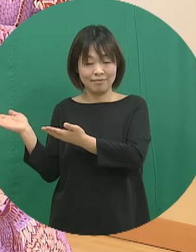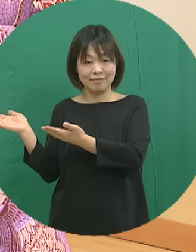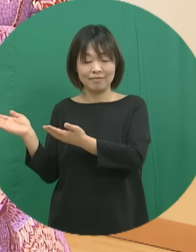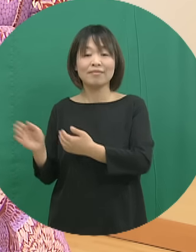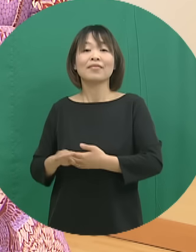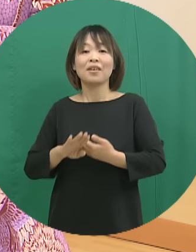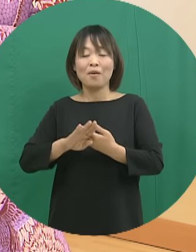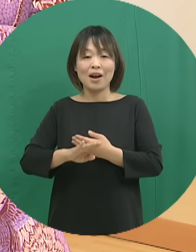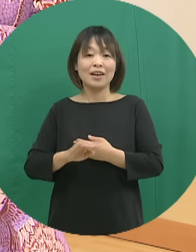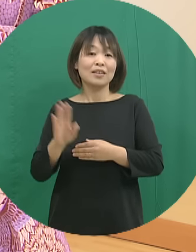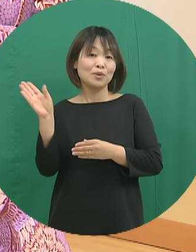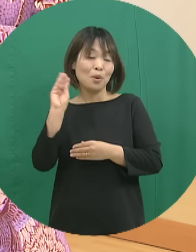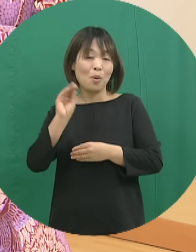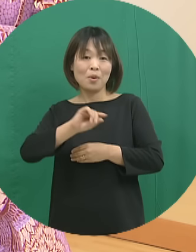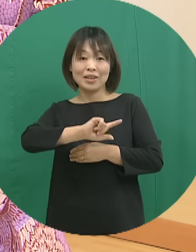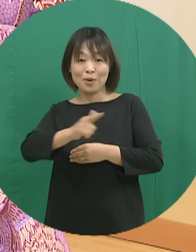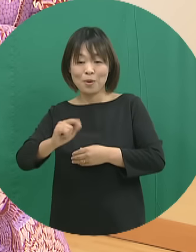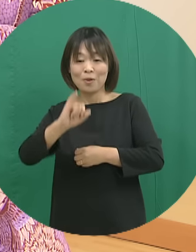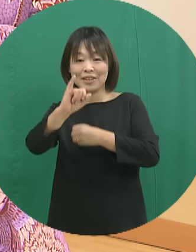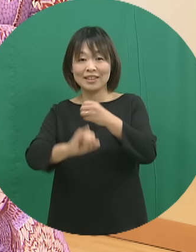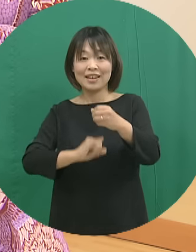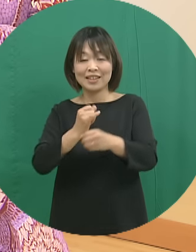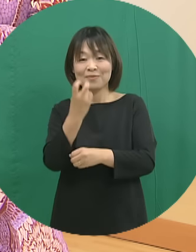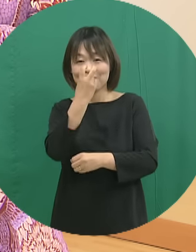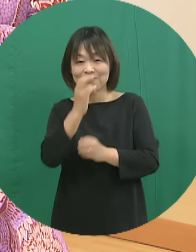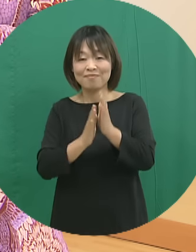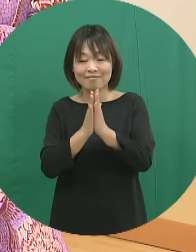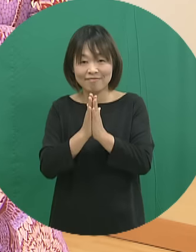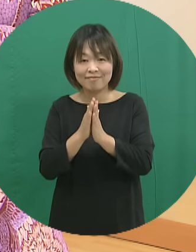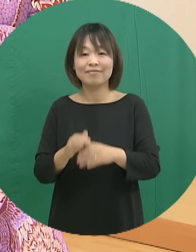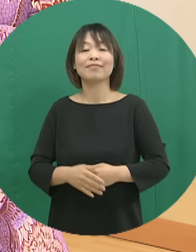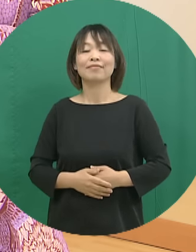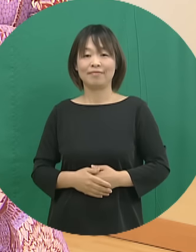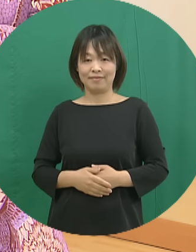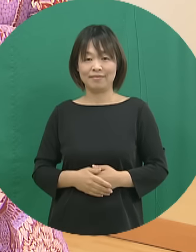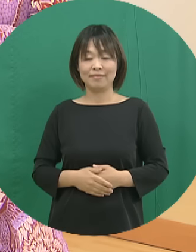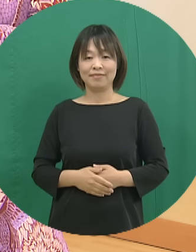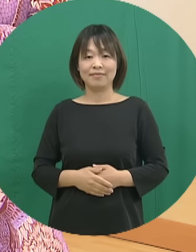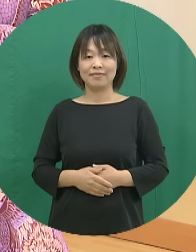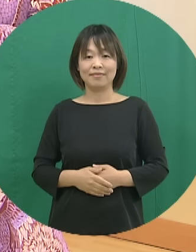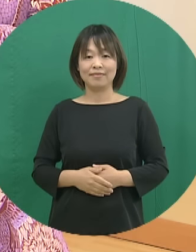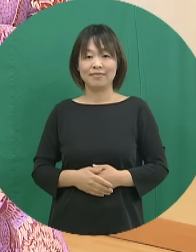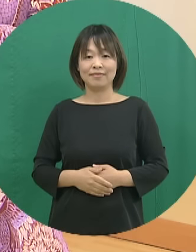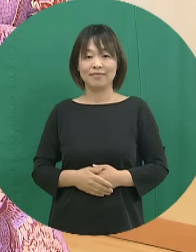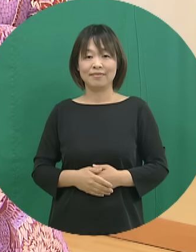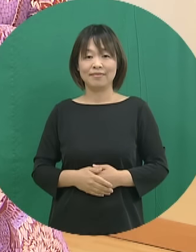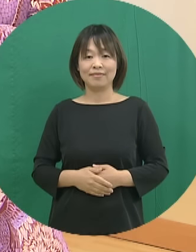移住情報満載の愛媛移住ネットもぜひチェックしてみてください。